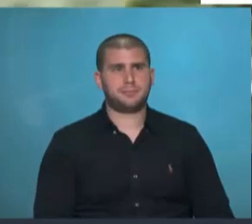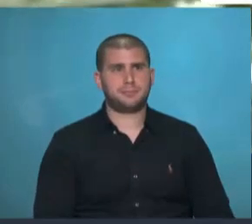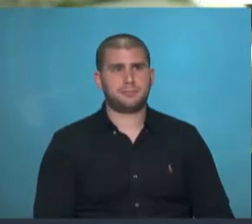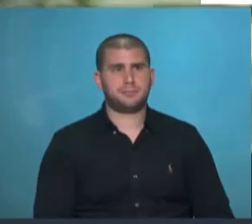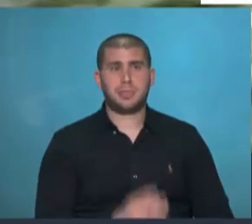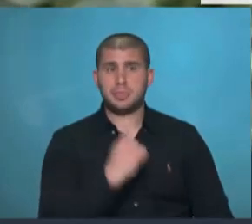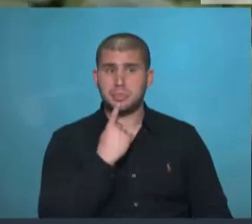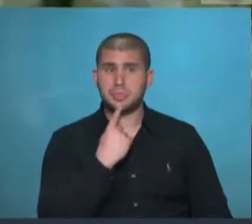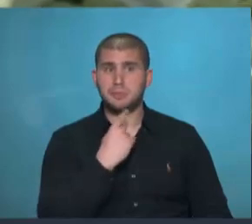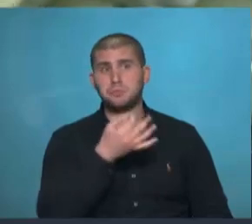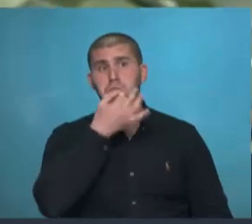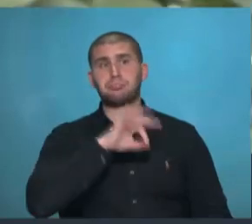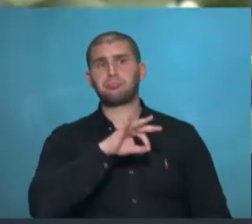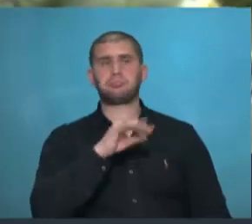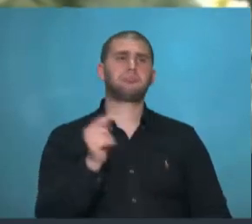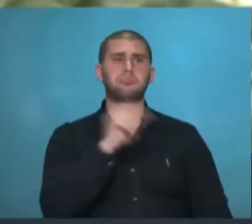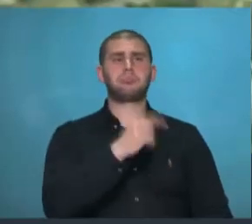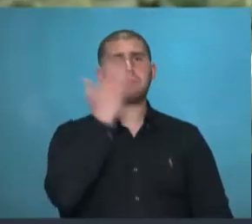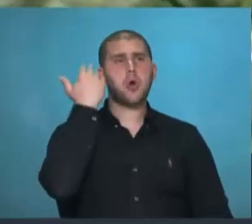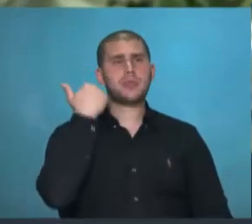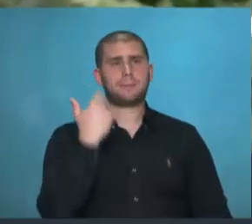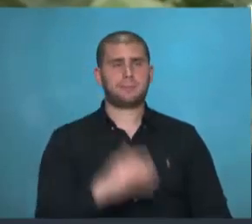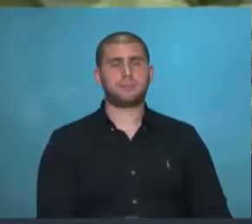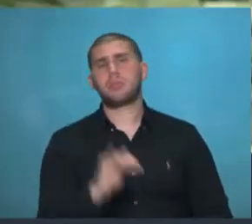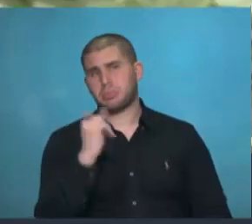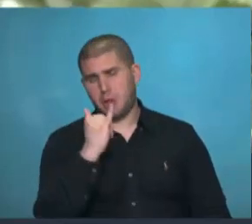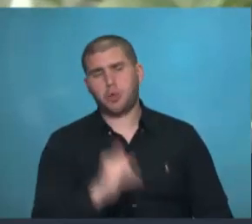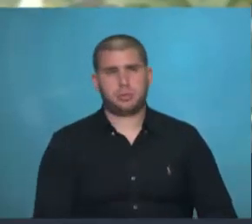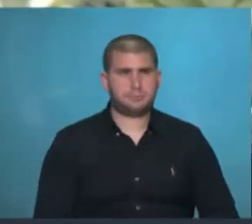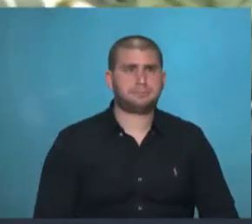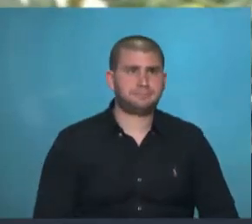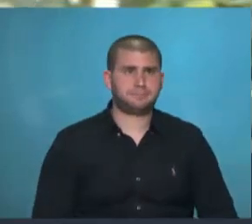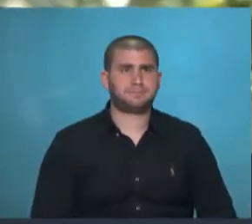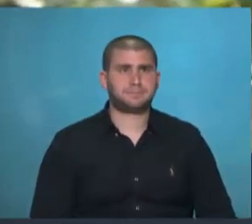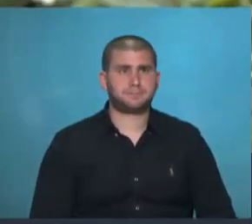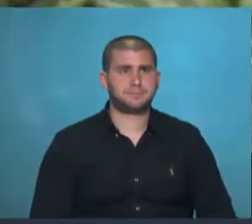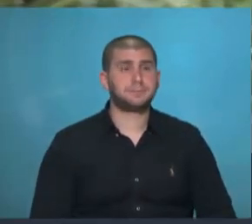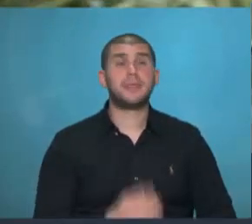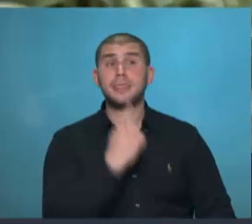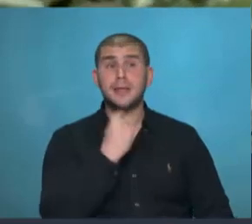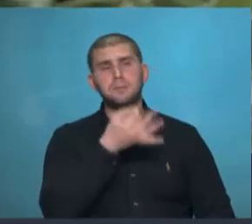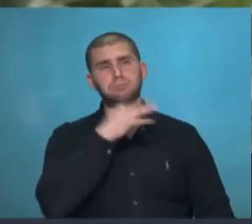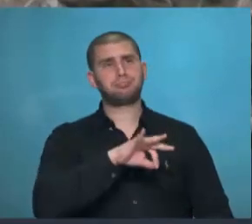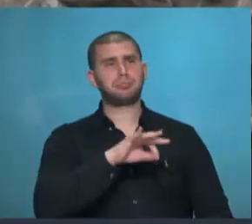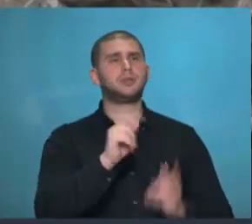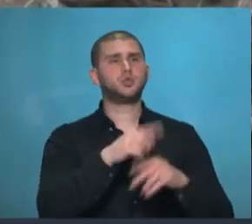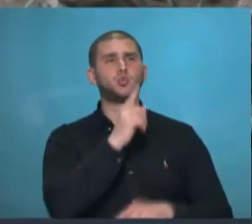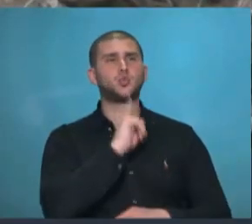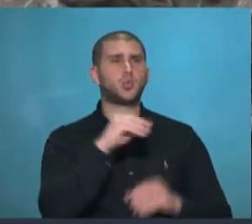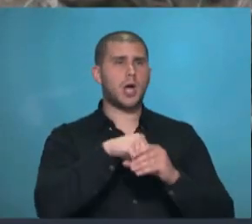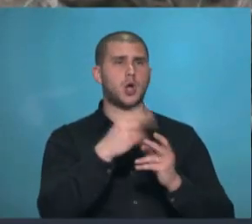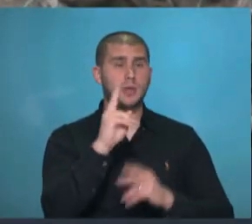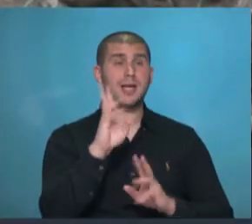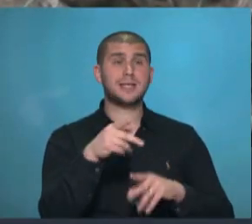טעם, כאן אחסן מן... סבק, סחיח. סבק? טעם אבדל, נספת סוכר פי עלי. גם